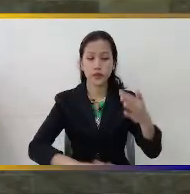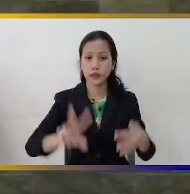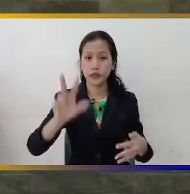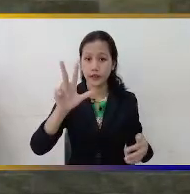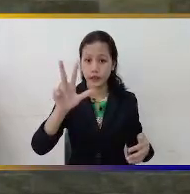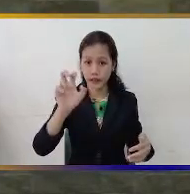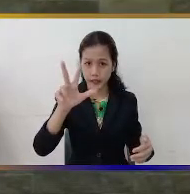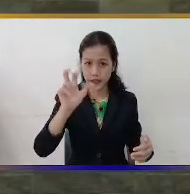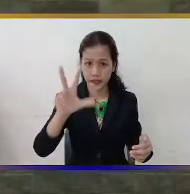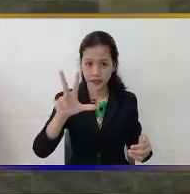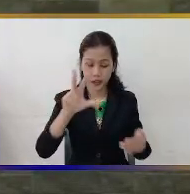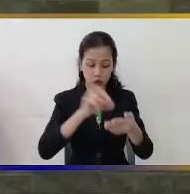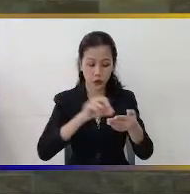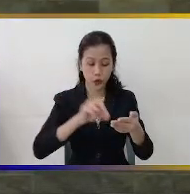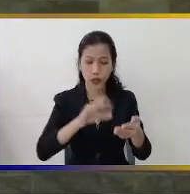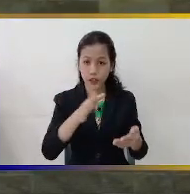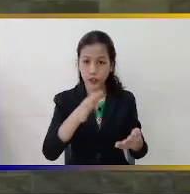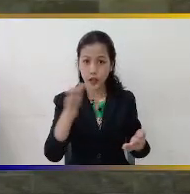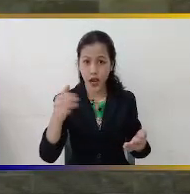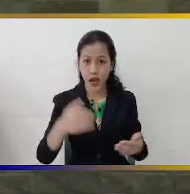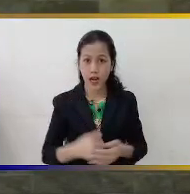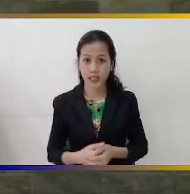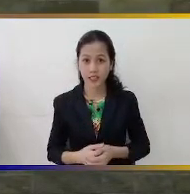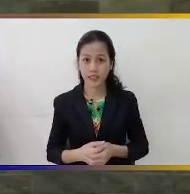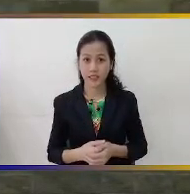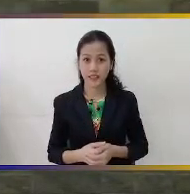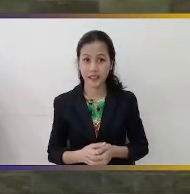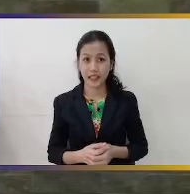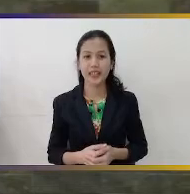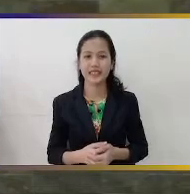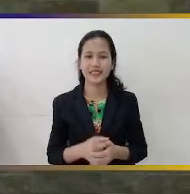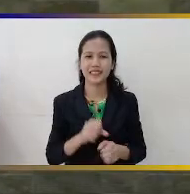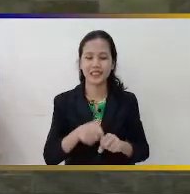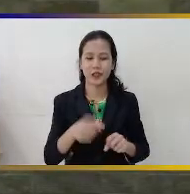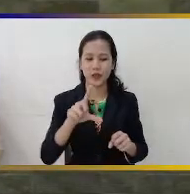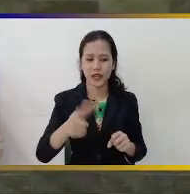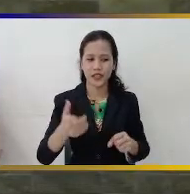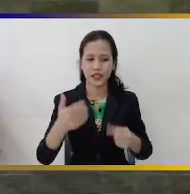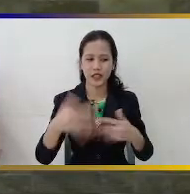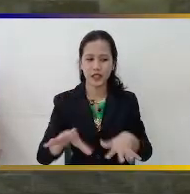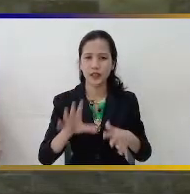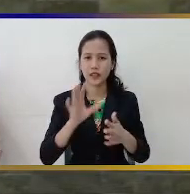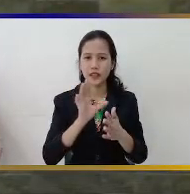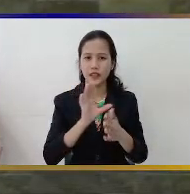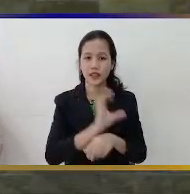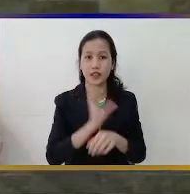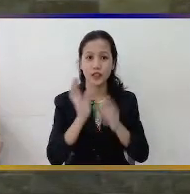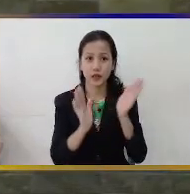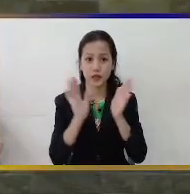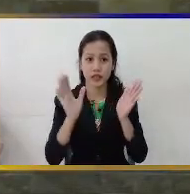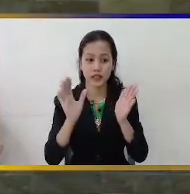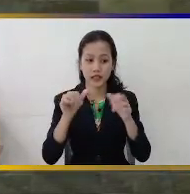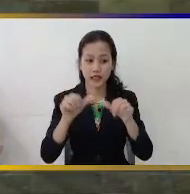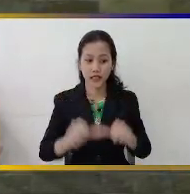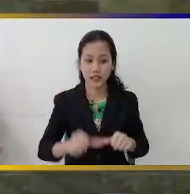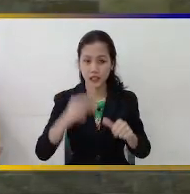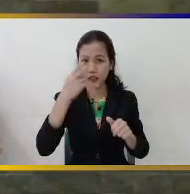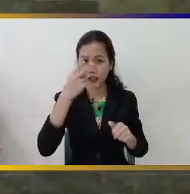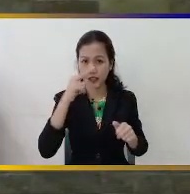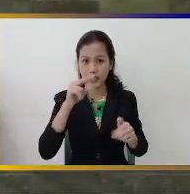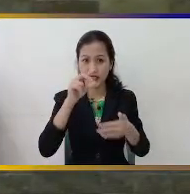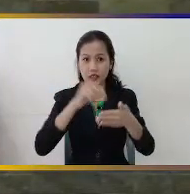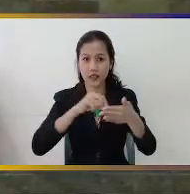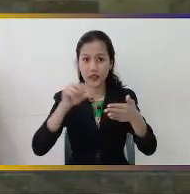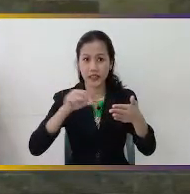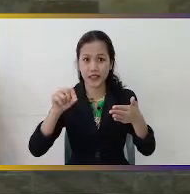verse, yung chapter, then after the service, ay pwede nyo po itong basahin. Okay? Now, nakalagay po dyan, makikita nyo,